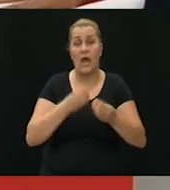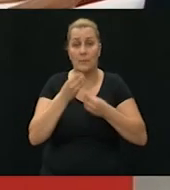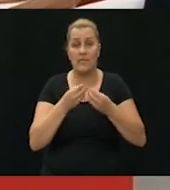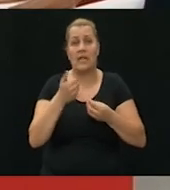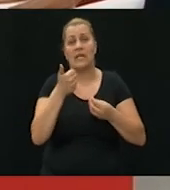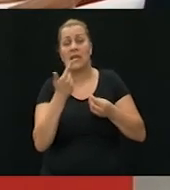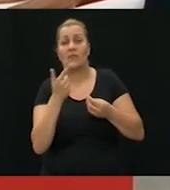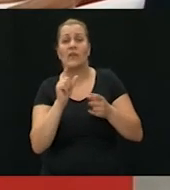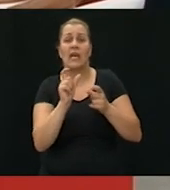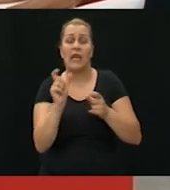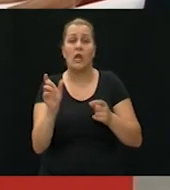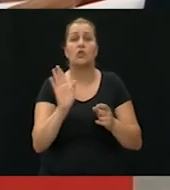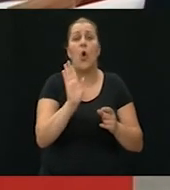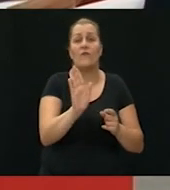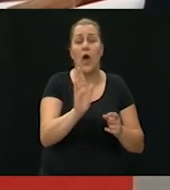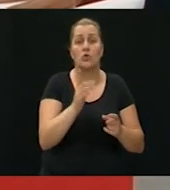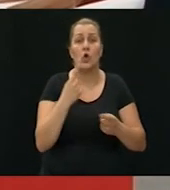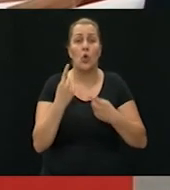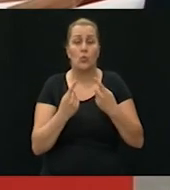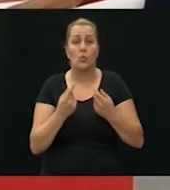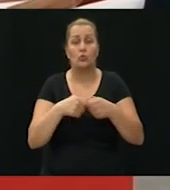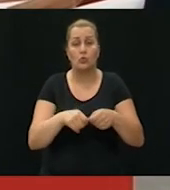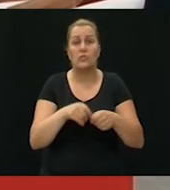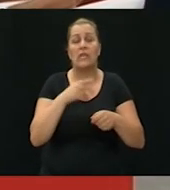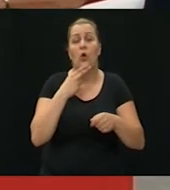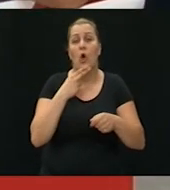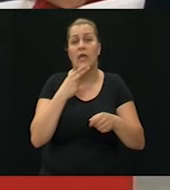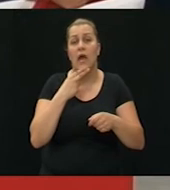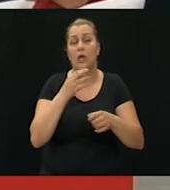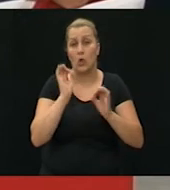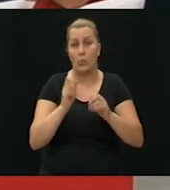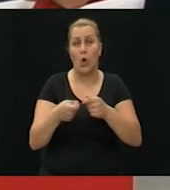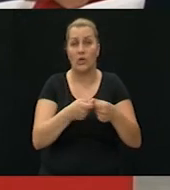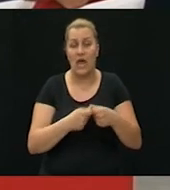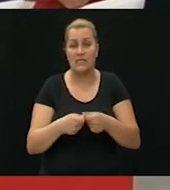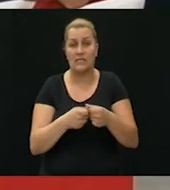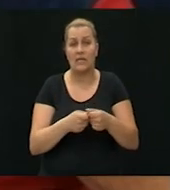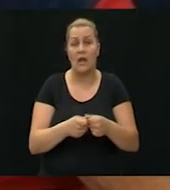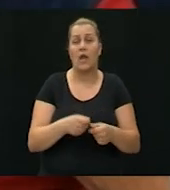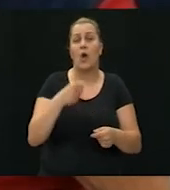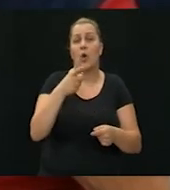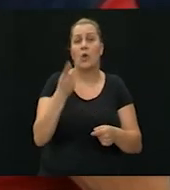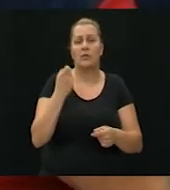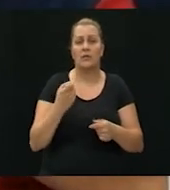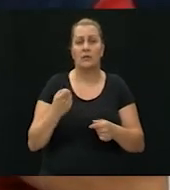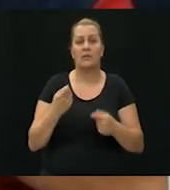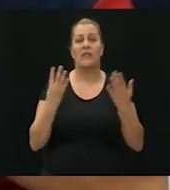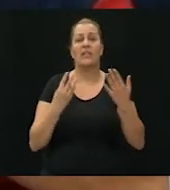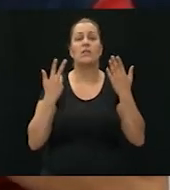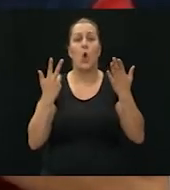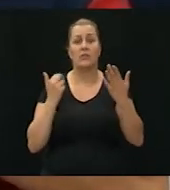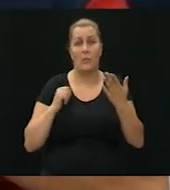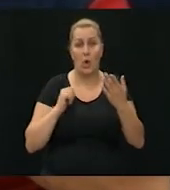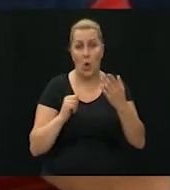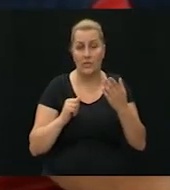dvije, samo na kraju moramo reći o vašoj udruzi koja je vrlo dobro organizirana, ustrojena. Ona datira od